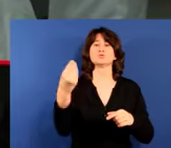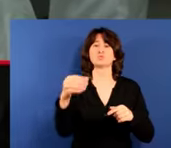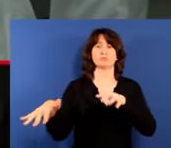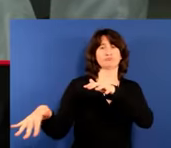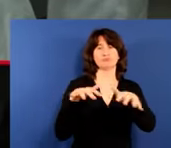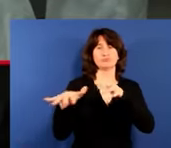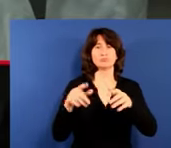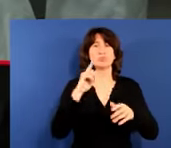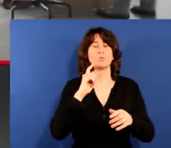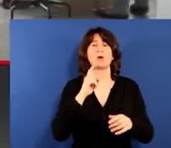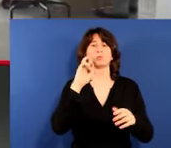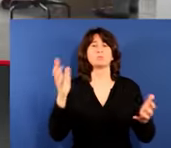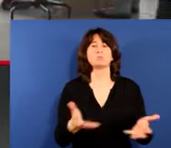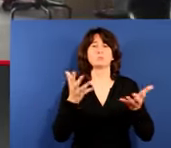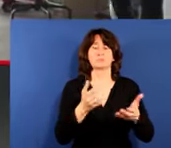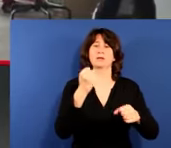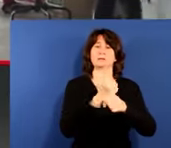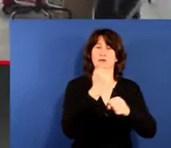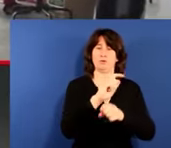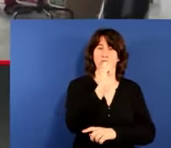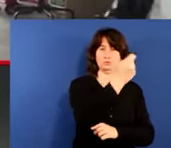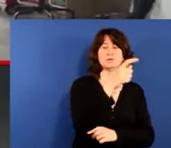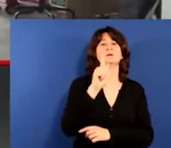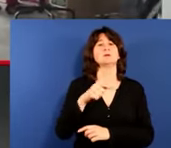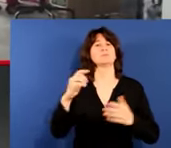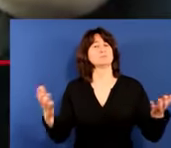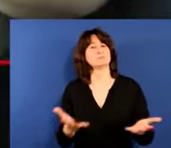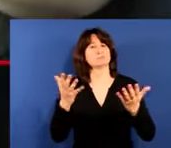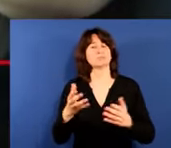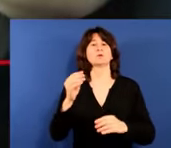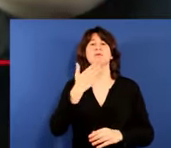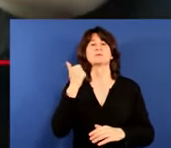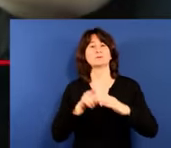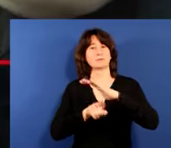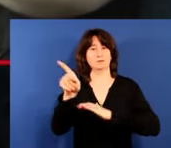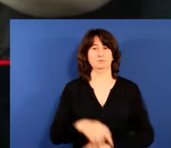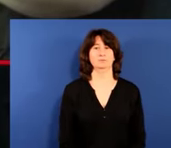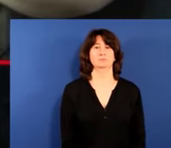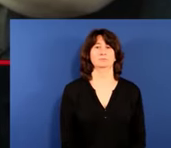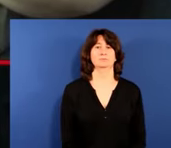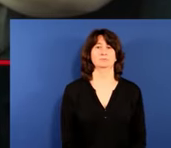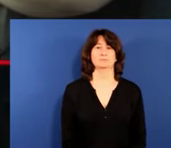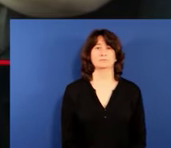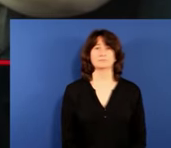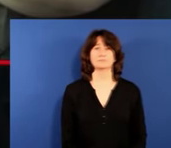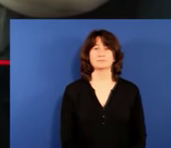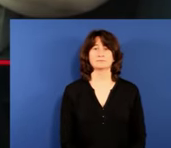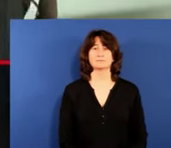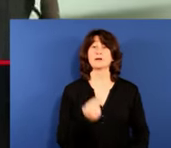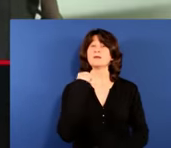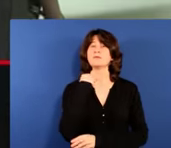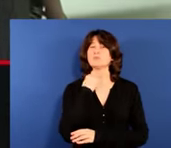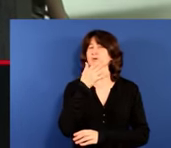plana oinarrizko bi arlotan garatuko dela. Lehenengo eta behin foru aldundiak 35 milioi euro inbertituko